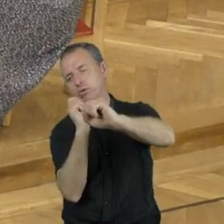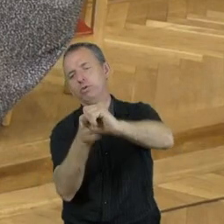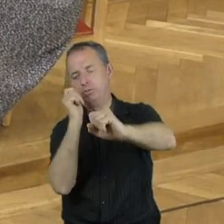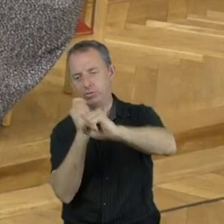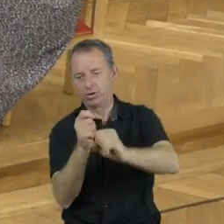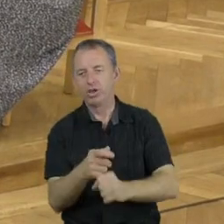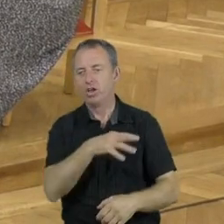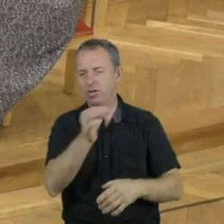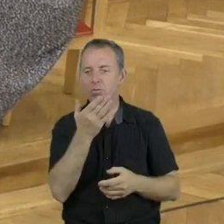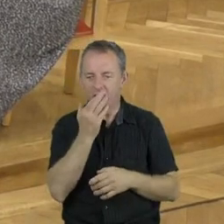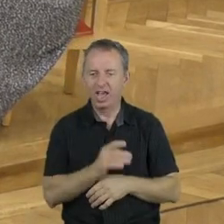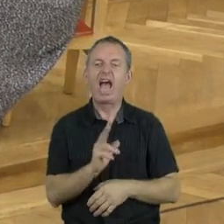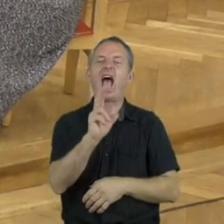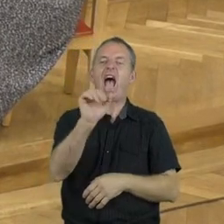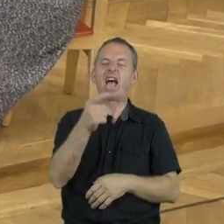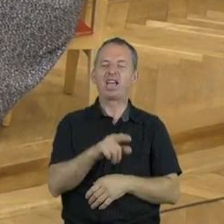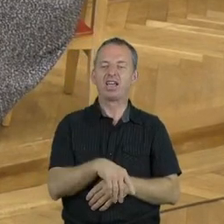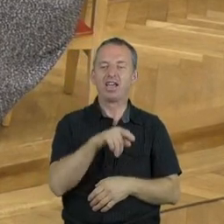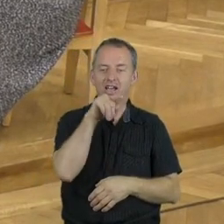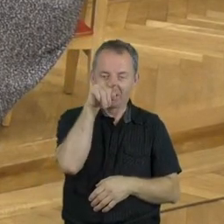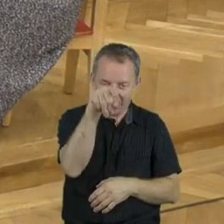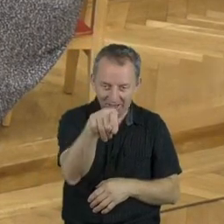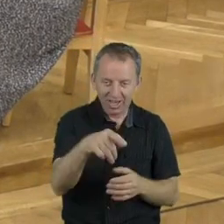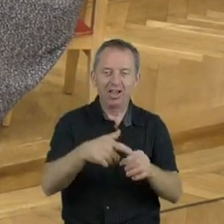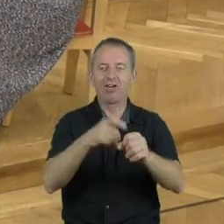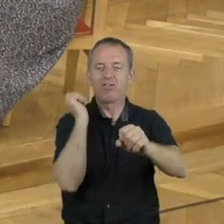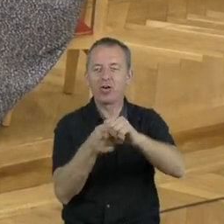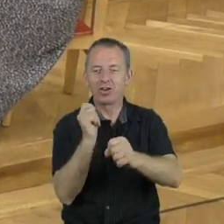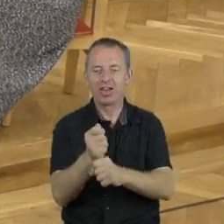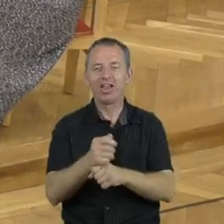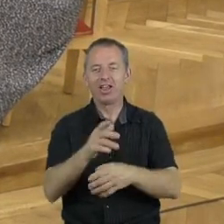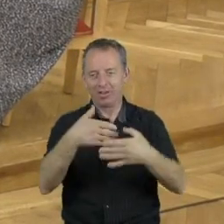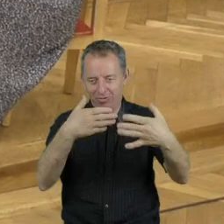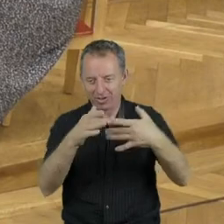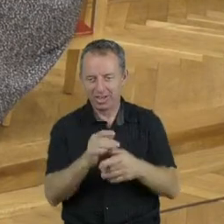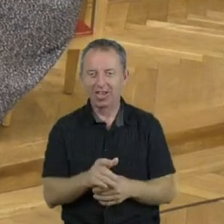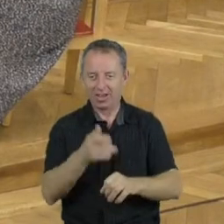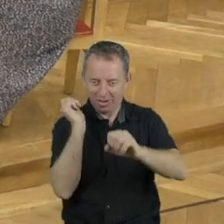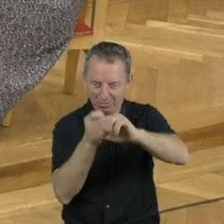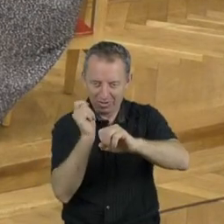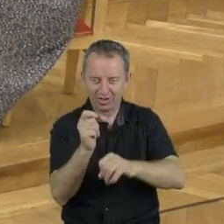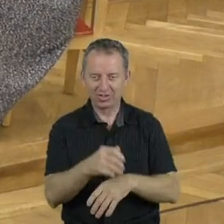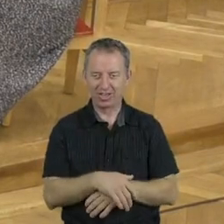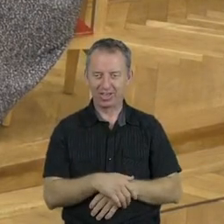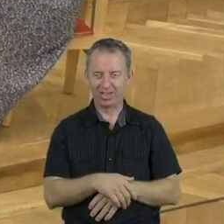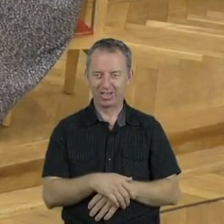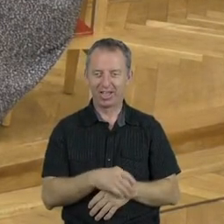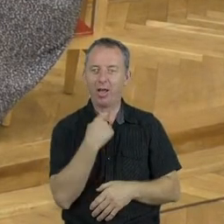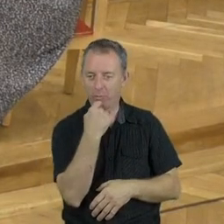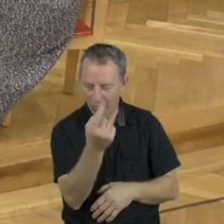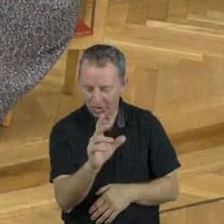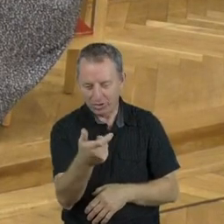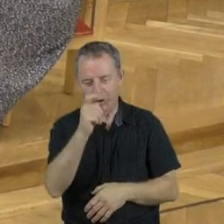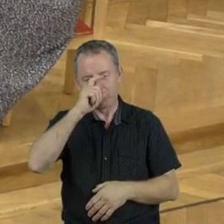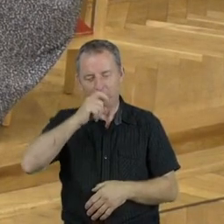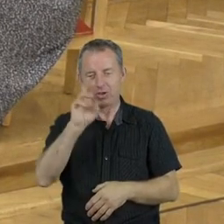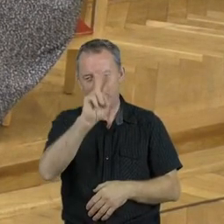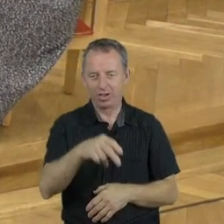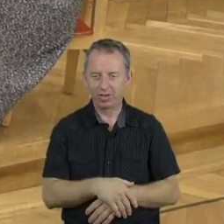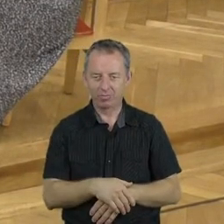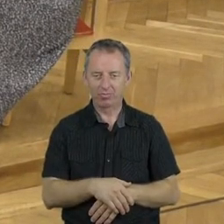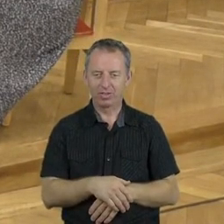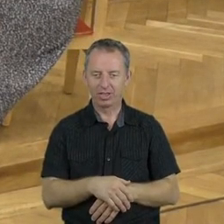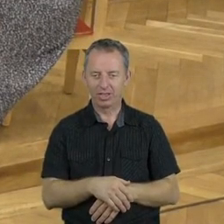od razu mówili, hej, szybko, musisz wziąć gwoździa, biegnij do furtki, przybijaj gwoździe, bo powiedziałeś coś tam do kogoś. No i